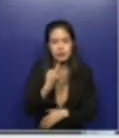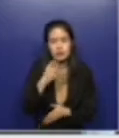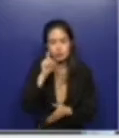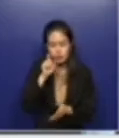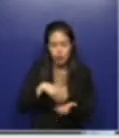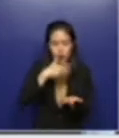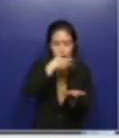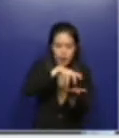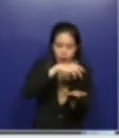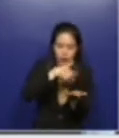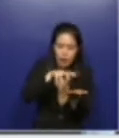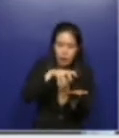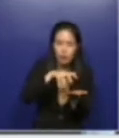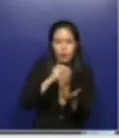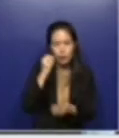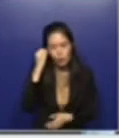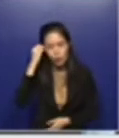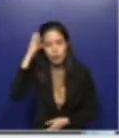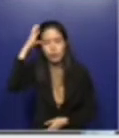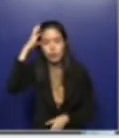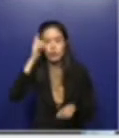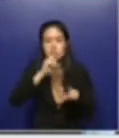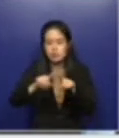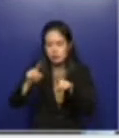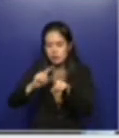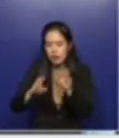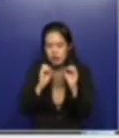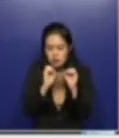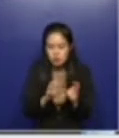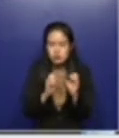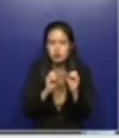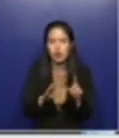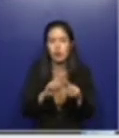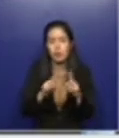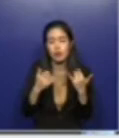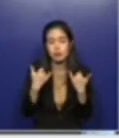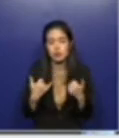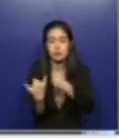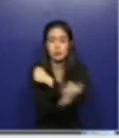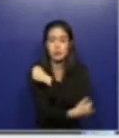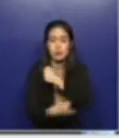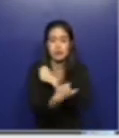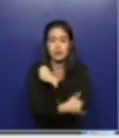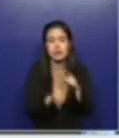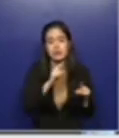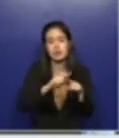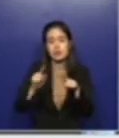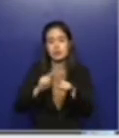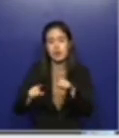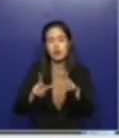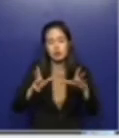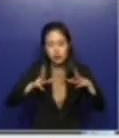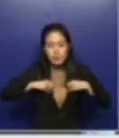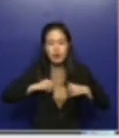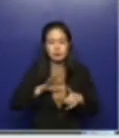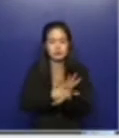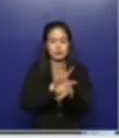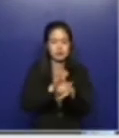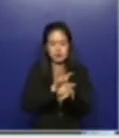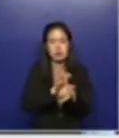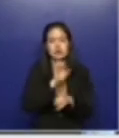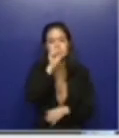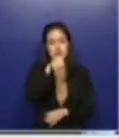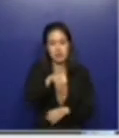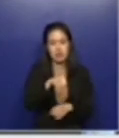ที่รับได้ท่านประธานครับหลายประเทศเขายอมที่จะติดเชื้อเพราะเขาบอกว่ามันไม่อันตรายอัตราตายน้อยม